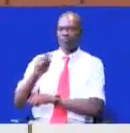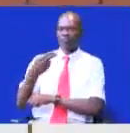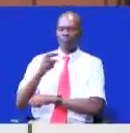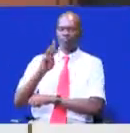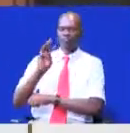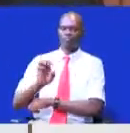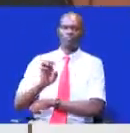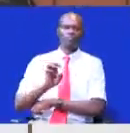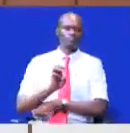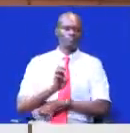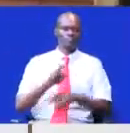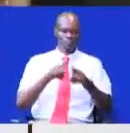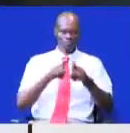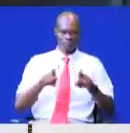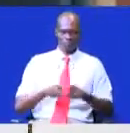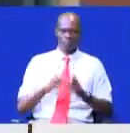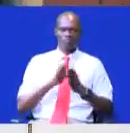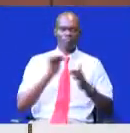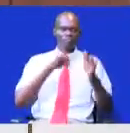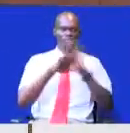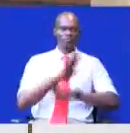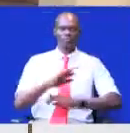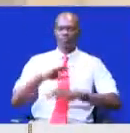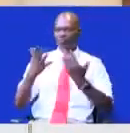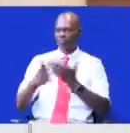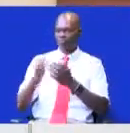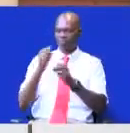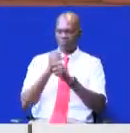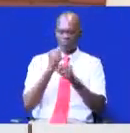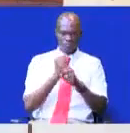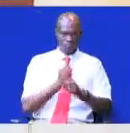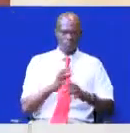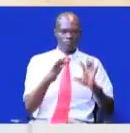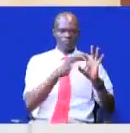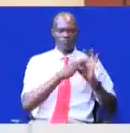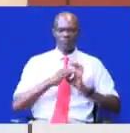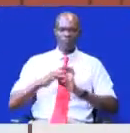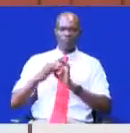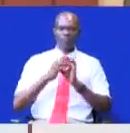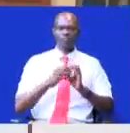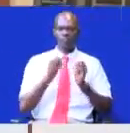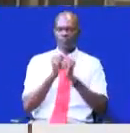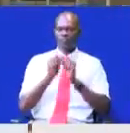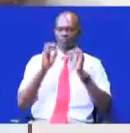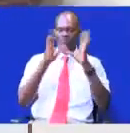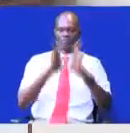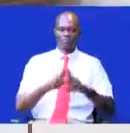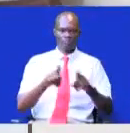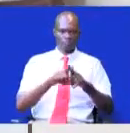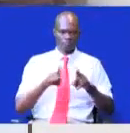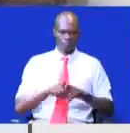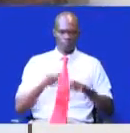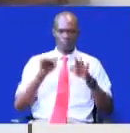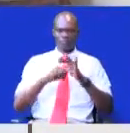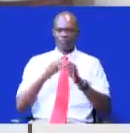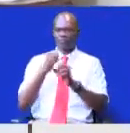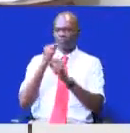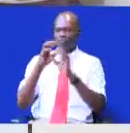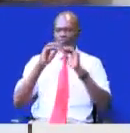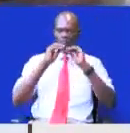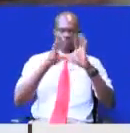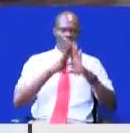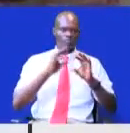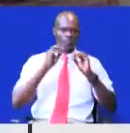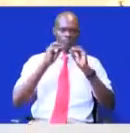Nyang'ao kadonjo e kare noero mar tich kendo riwre kod jopuonje wechene e tijno ero mar puonjo